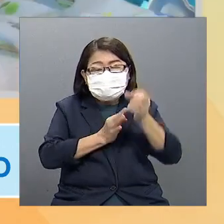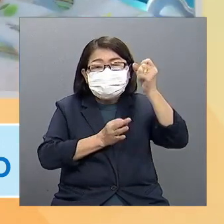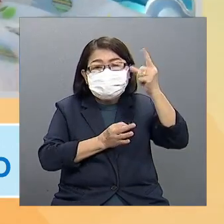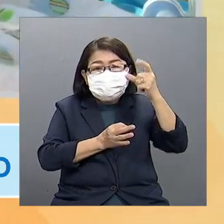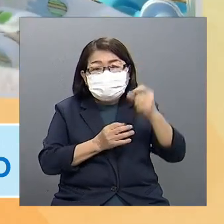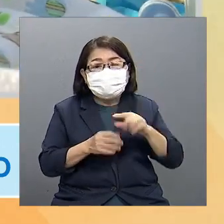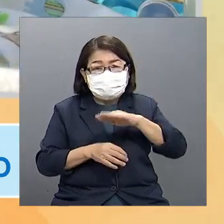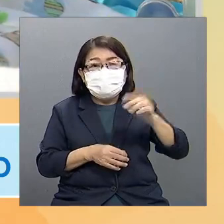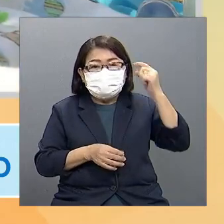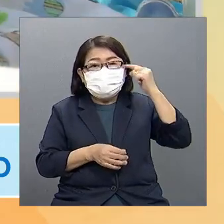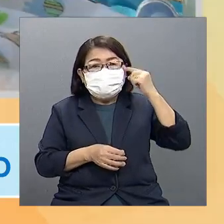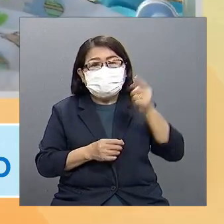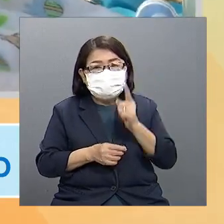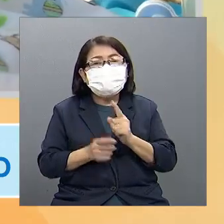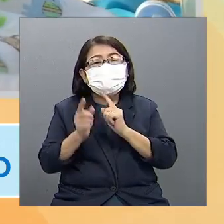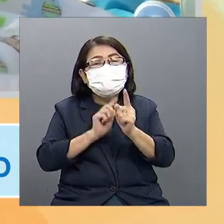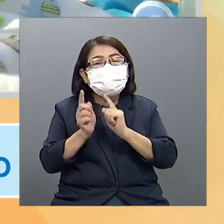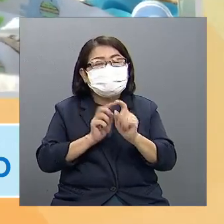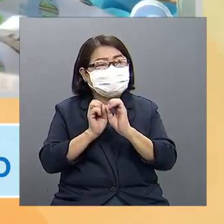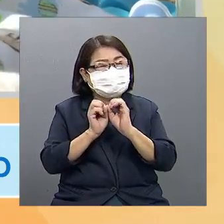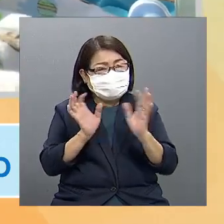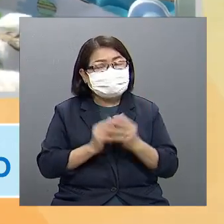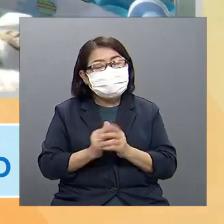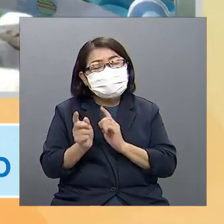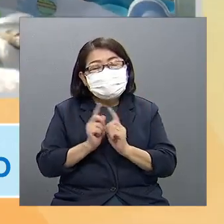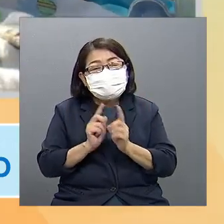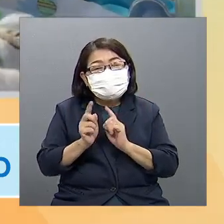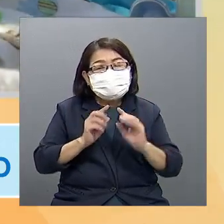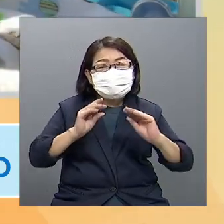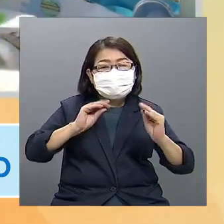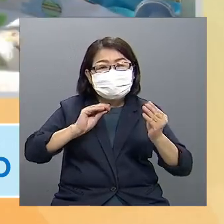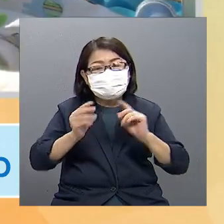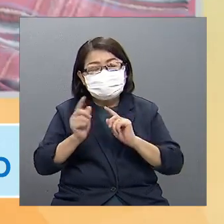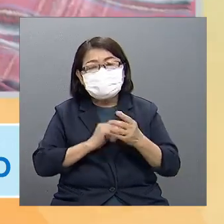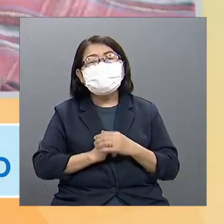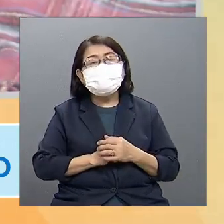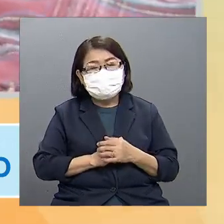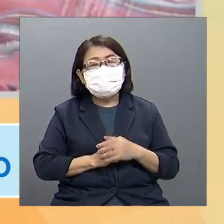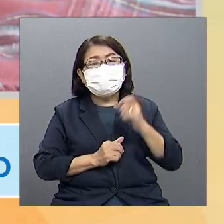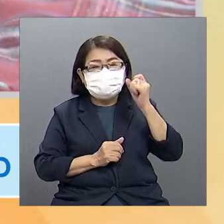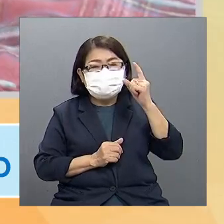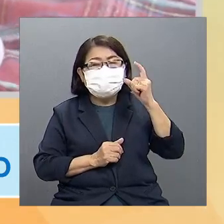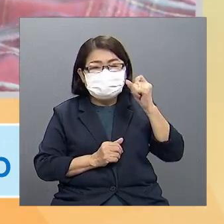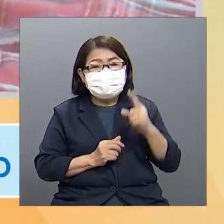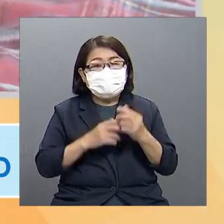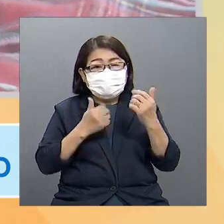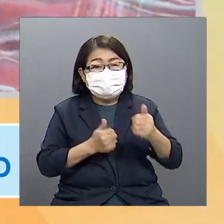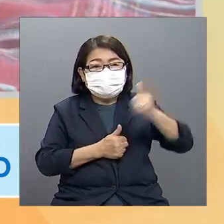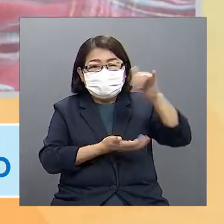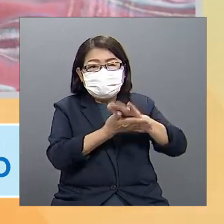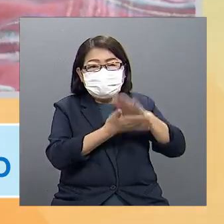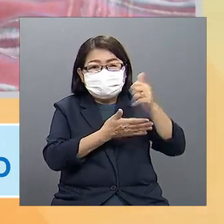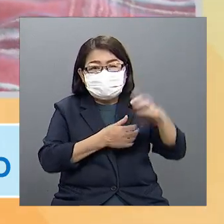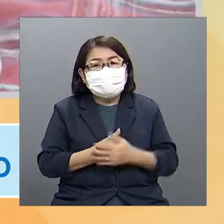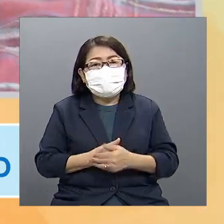ารกับเขานะคะเขาก็จะเข้าใจสถานการณ์ในบ้านว่าโอ้ไม่เหมือนเดิมละตอนนี้1มีโควิด2